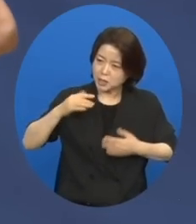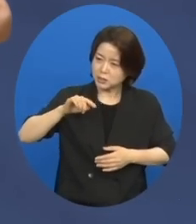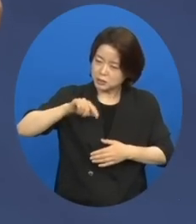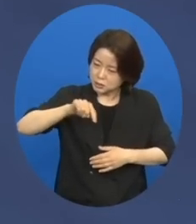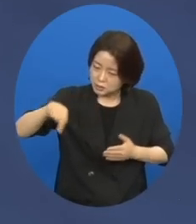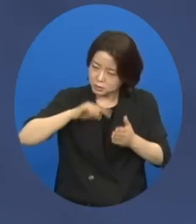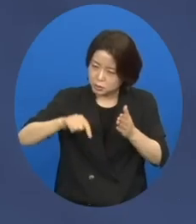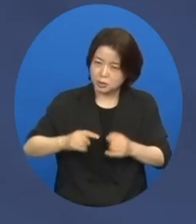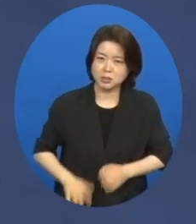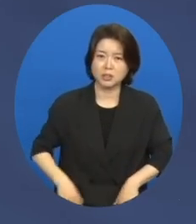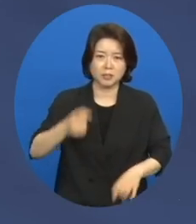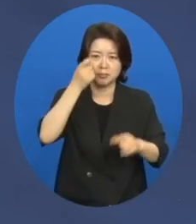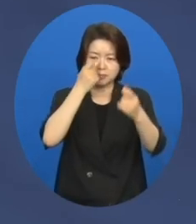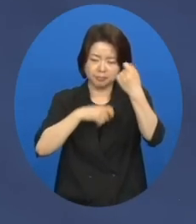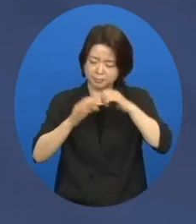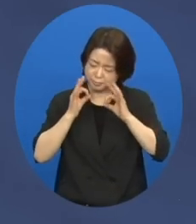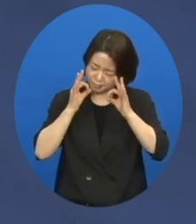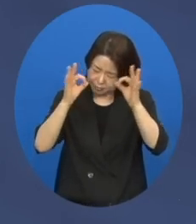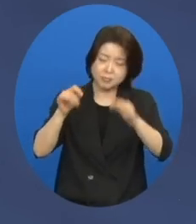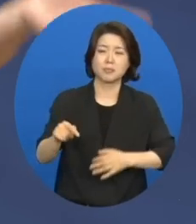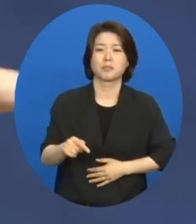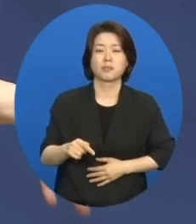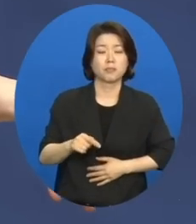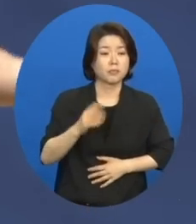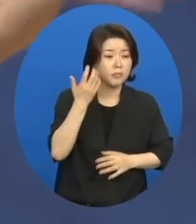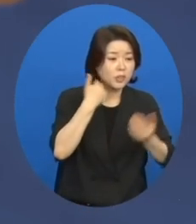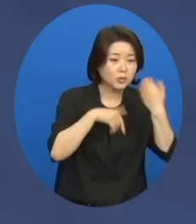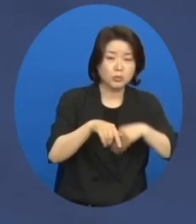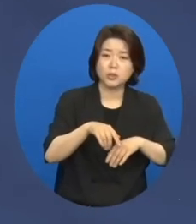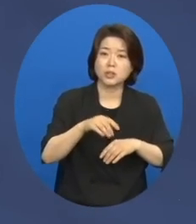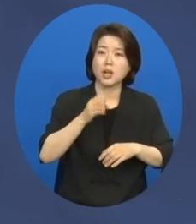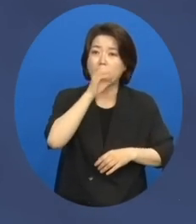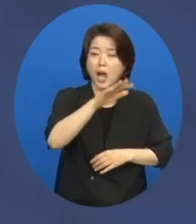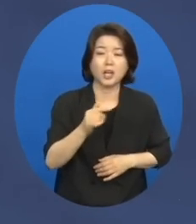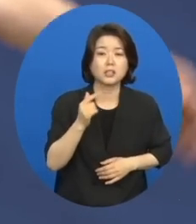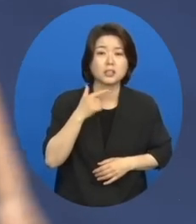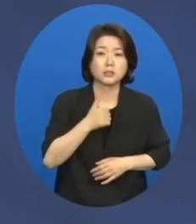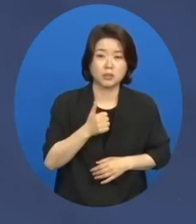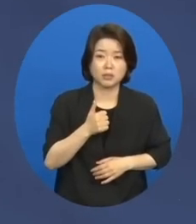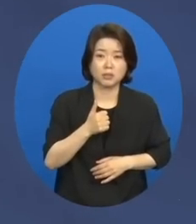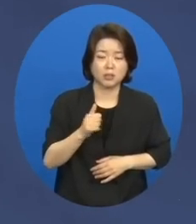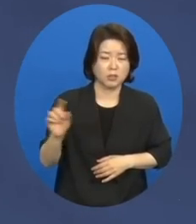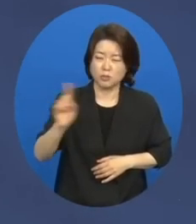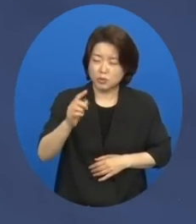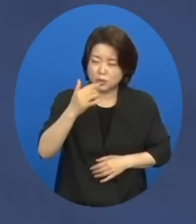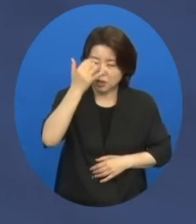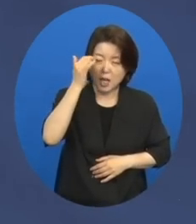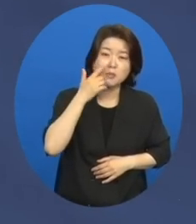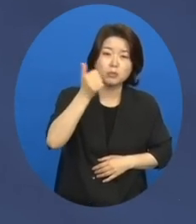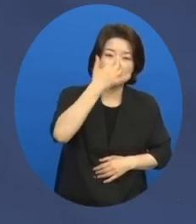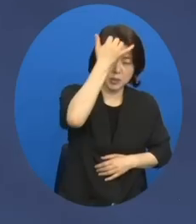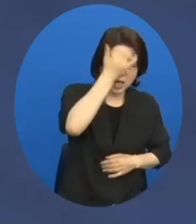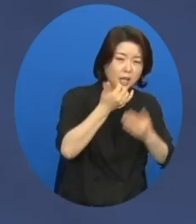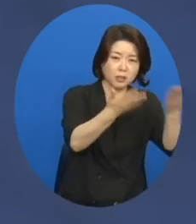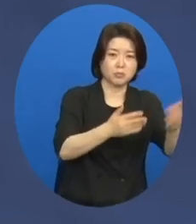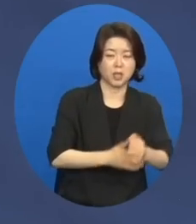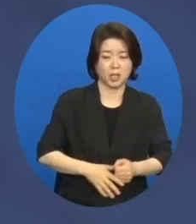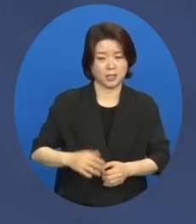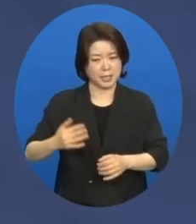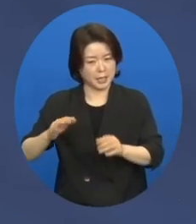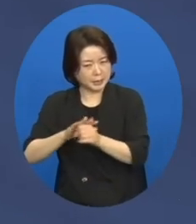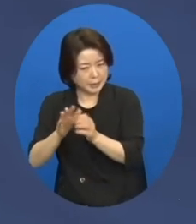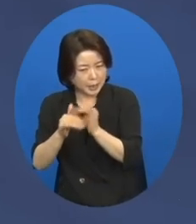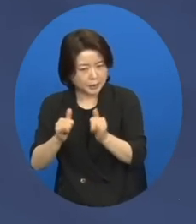내 눈물겨운 최선으로 누구에게도 못해본 부모님에게도 못해본 효도 애인한테도 그렇게 쏟아본 정성이